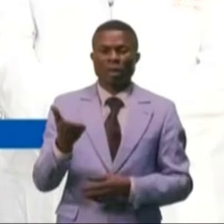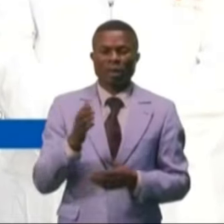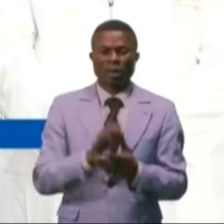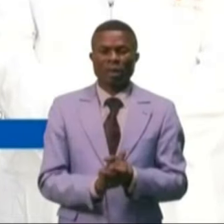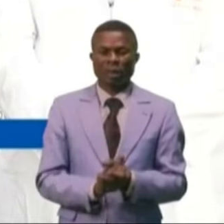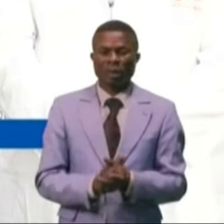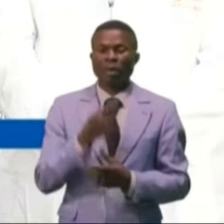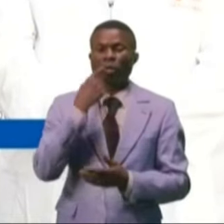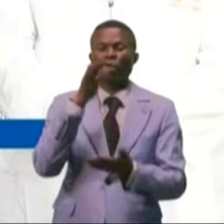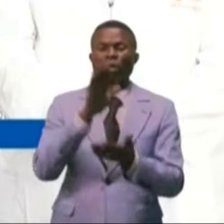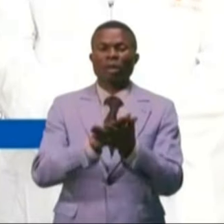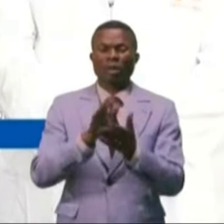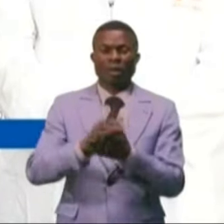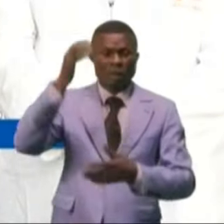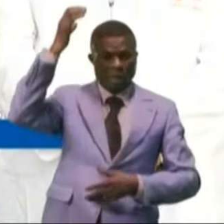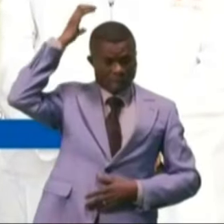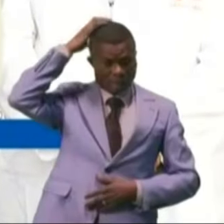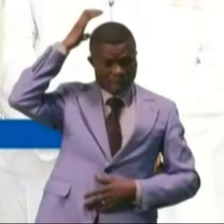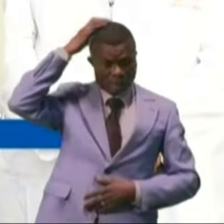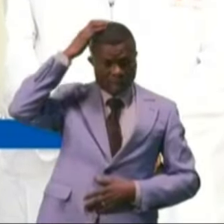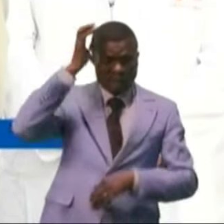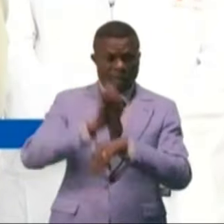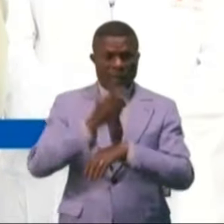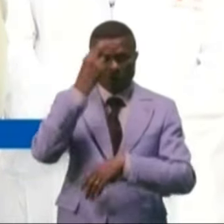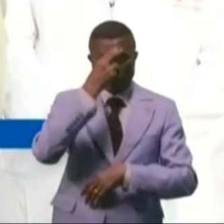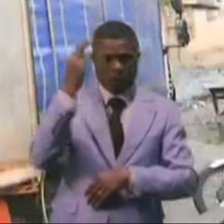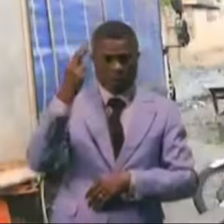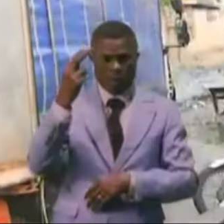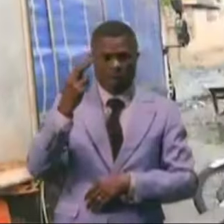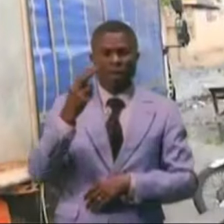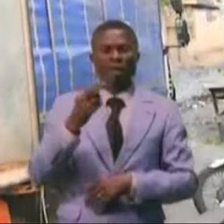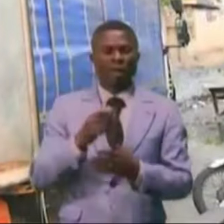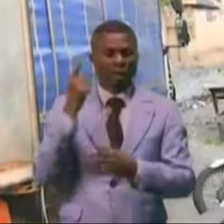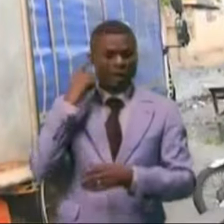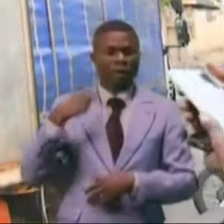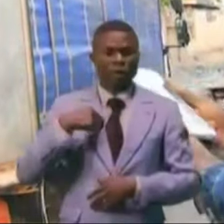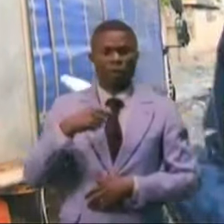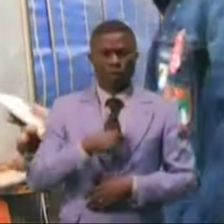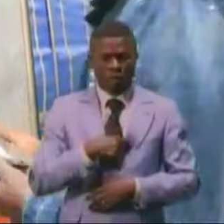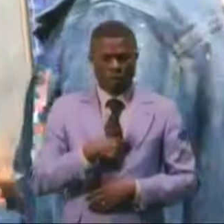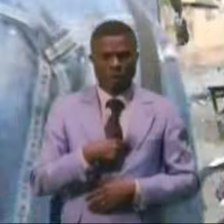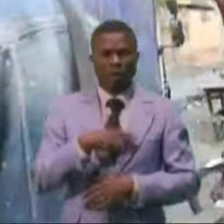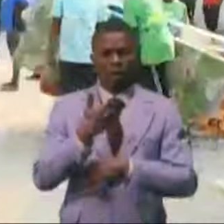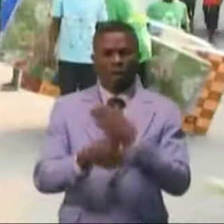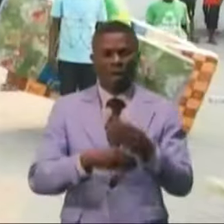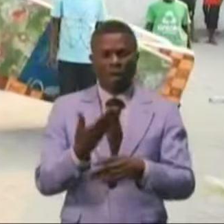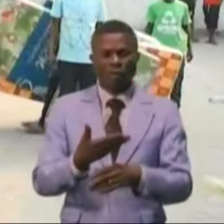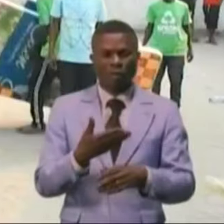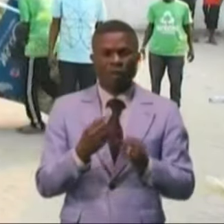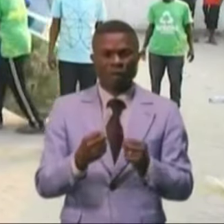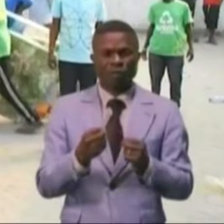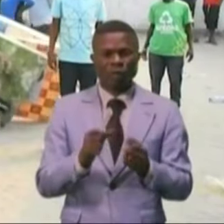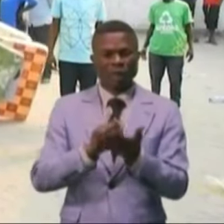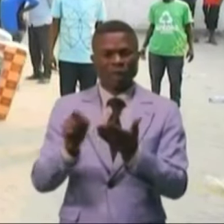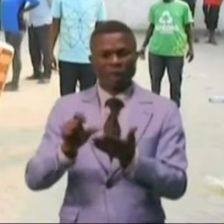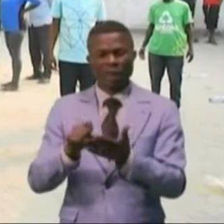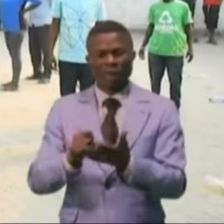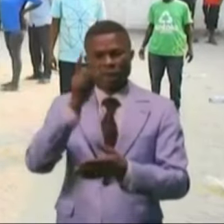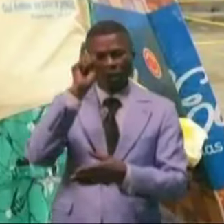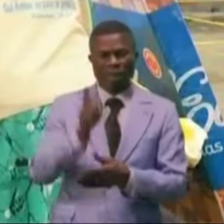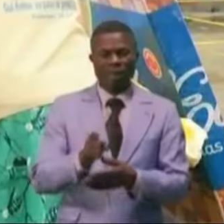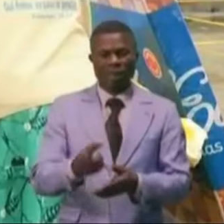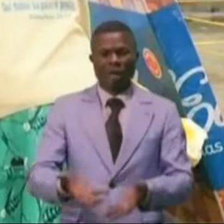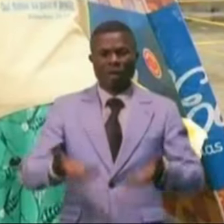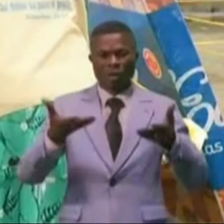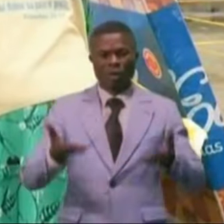à remercier le cardinal Fridolin Ambongo qui nous a écrit. Nous avons mobilisé à peu près 100 tonnes de